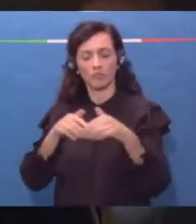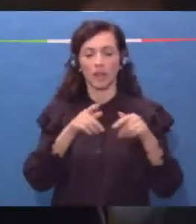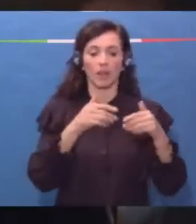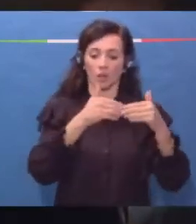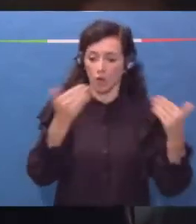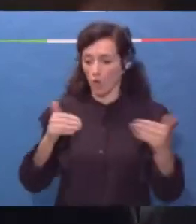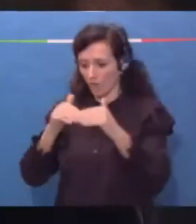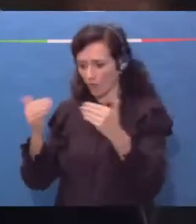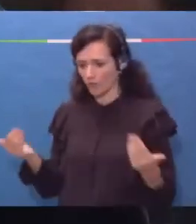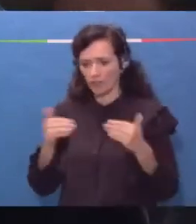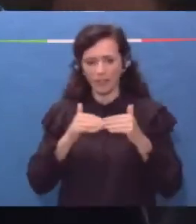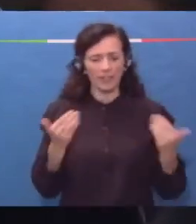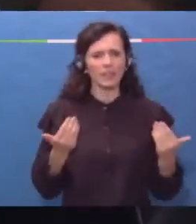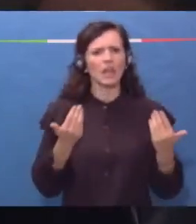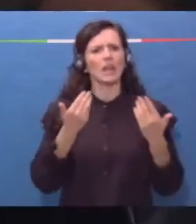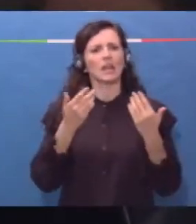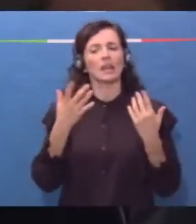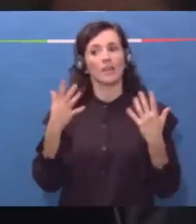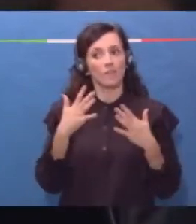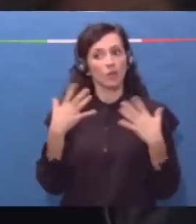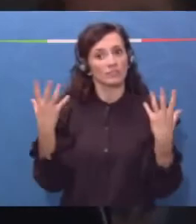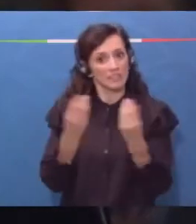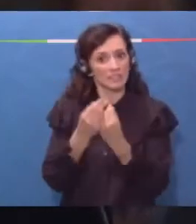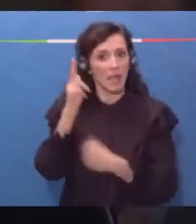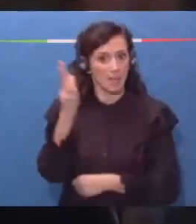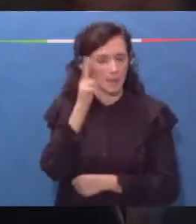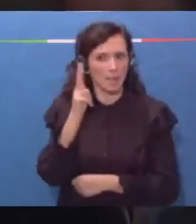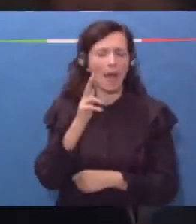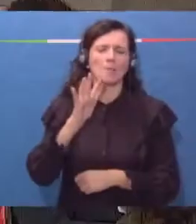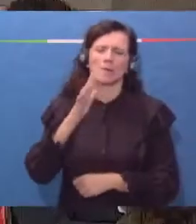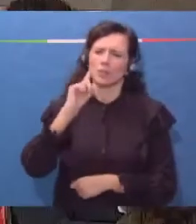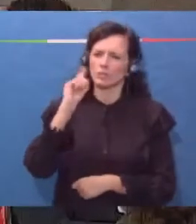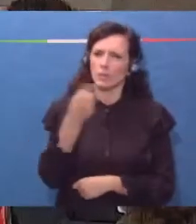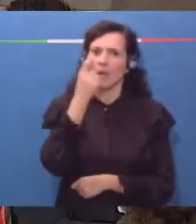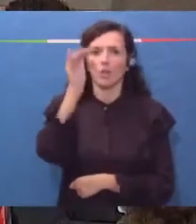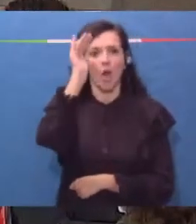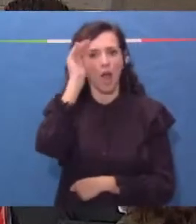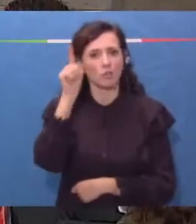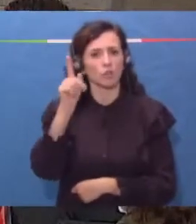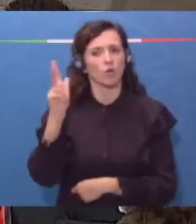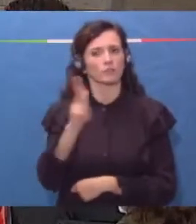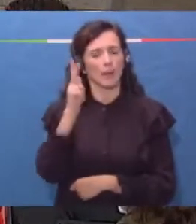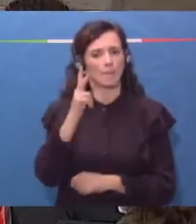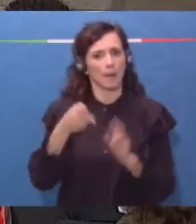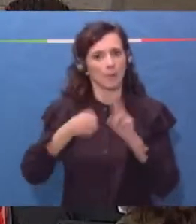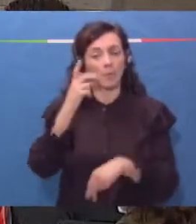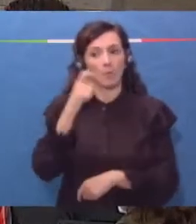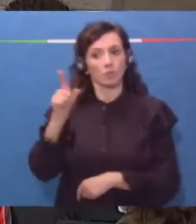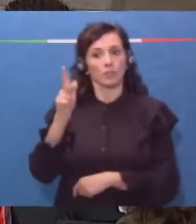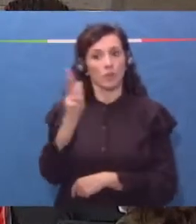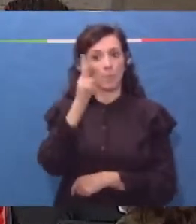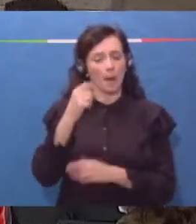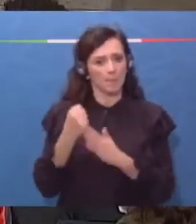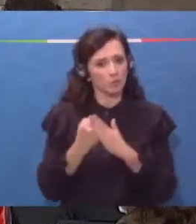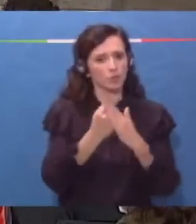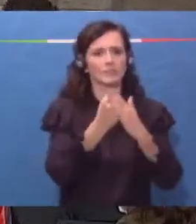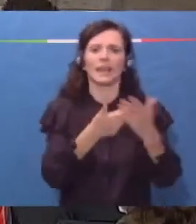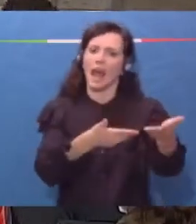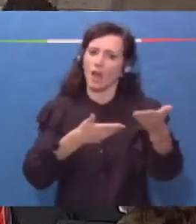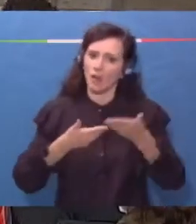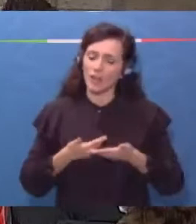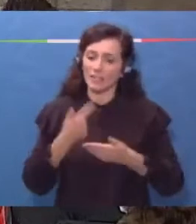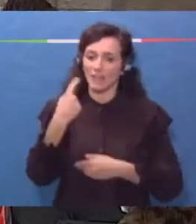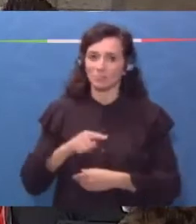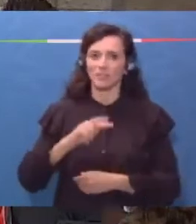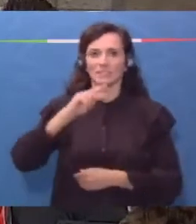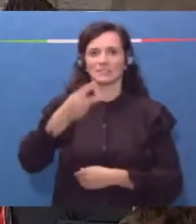non andrebbe ascoltato di più il Papa che sostiene l'accoglienza, e questo è il secondo incontro col